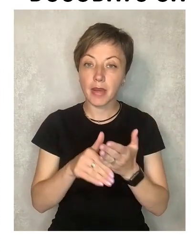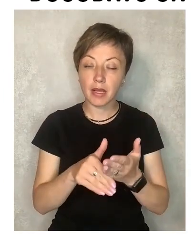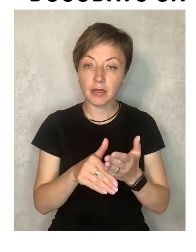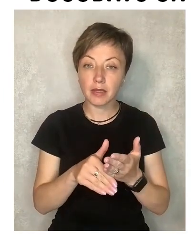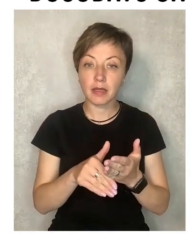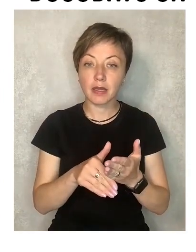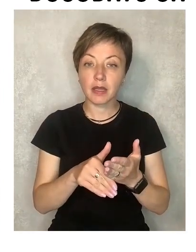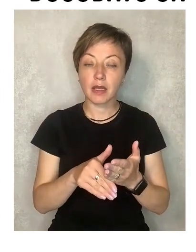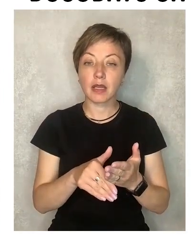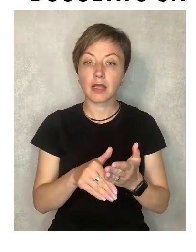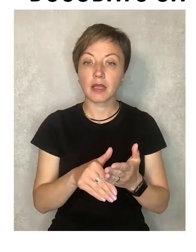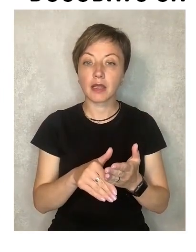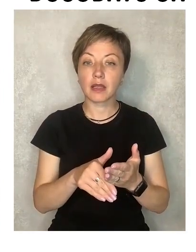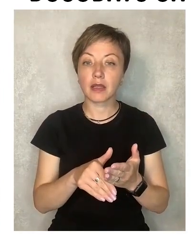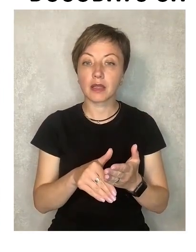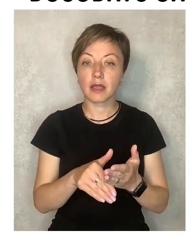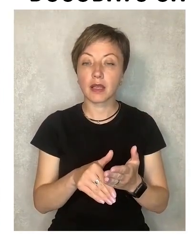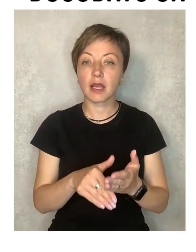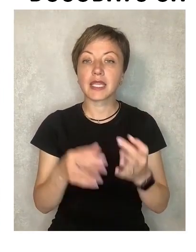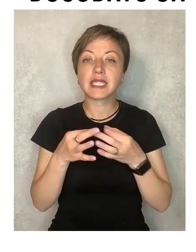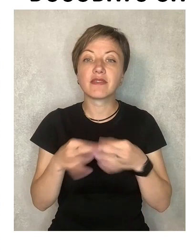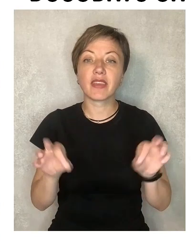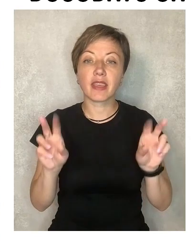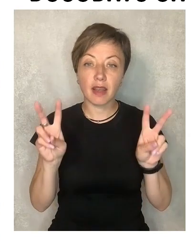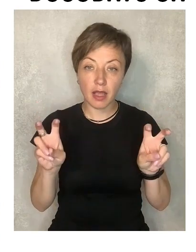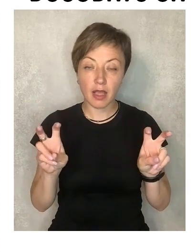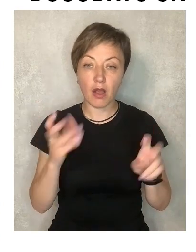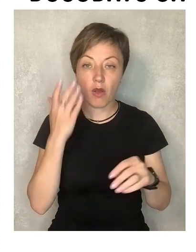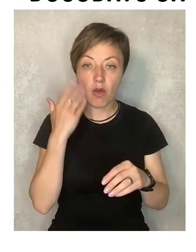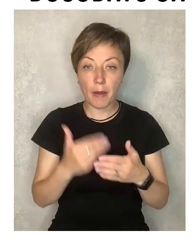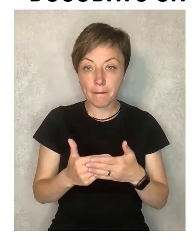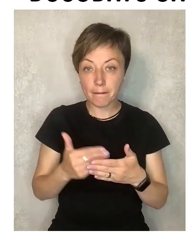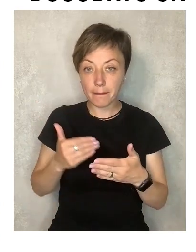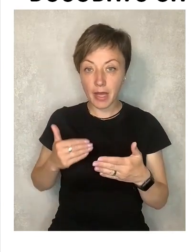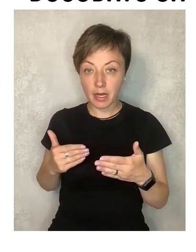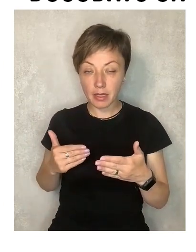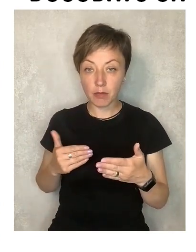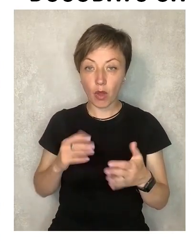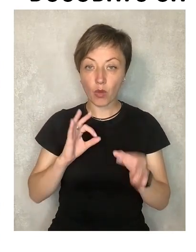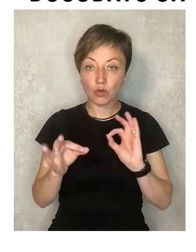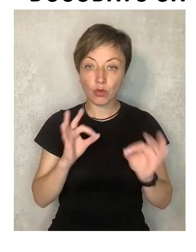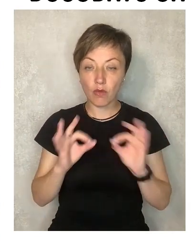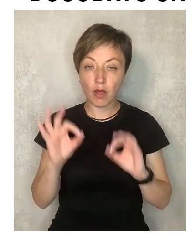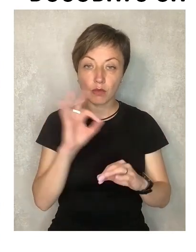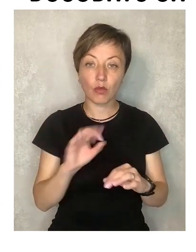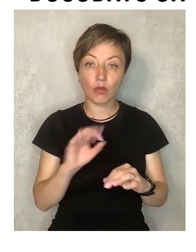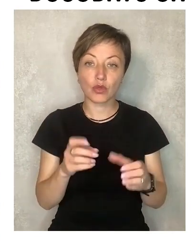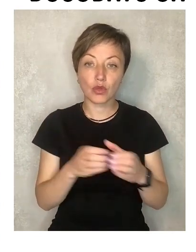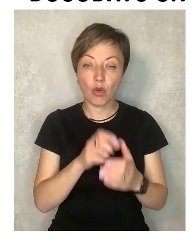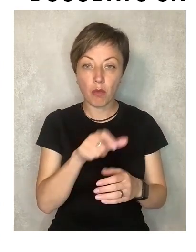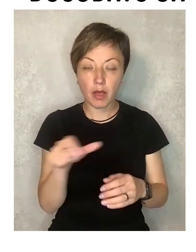як делібрація, ну, звільнення умовно. Та? Коли ми перед тим, як консультуватися про щось з громадою, спочатку